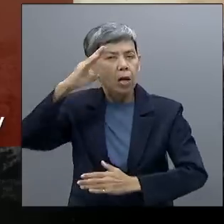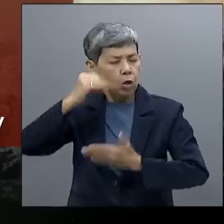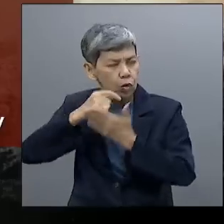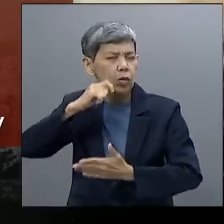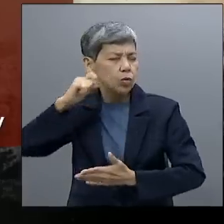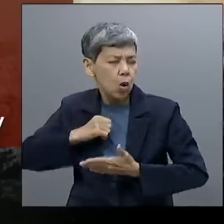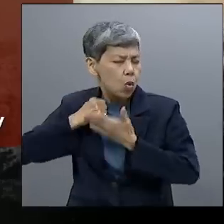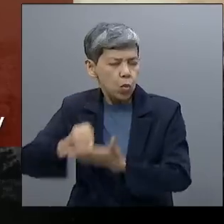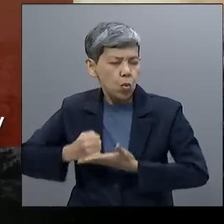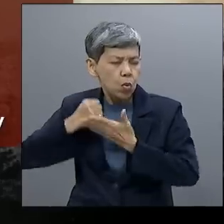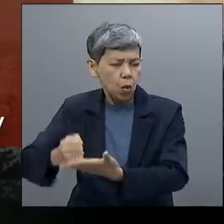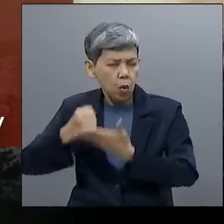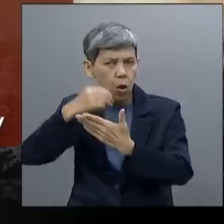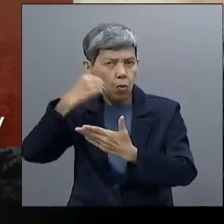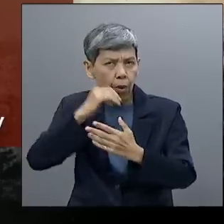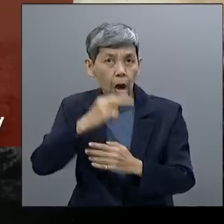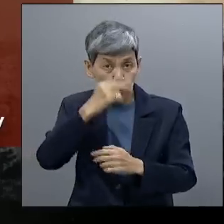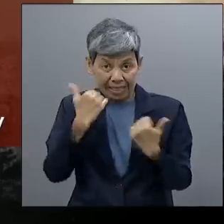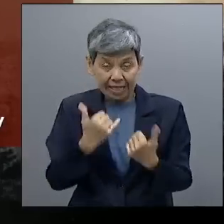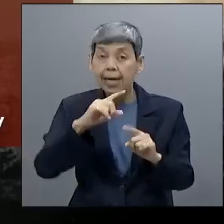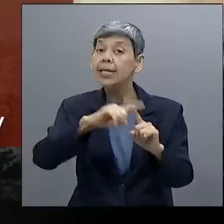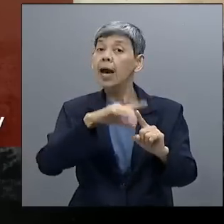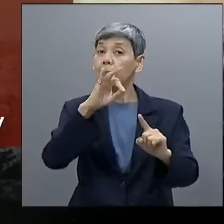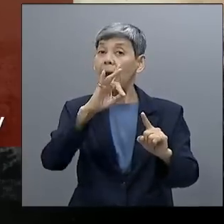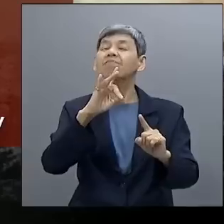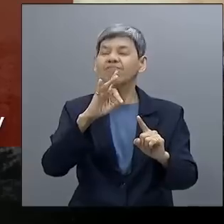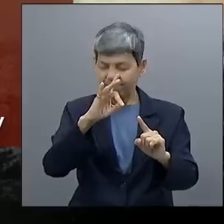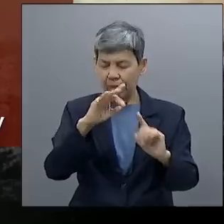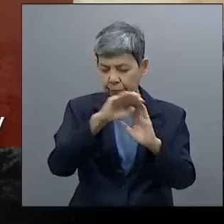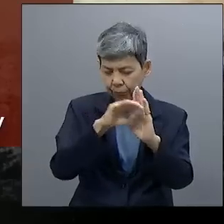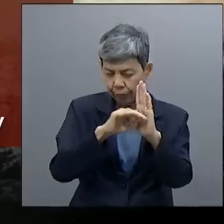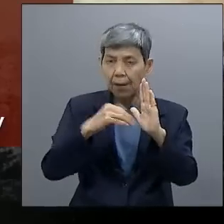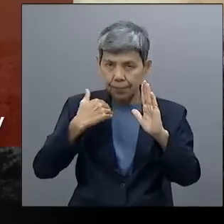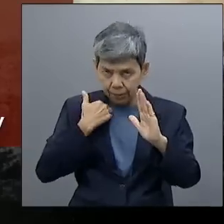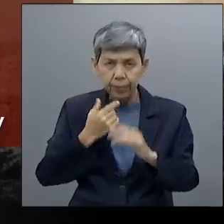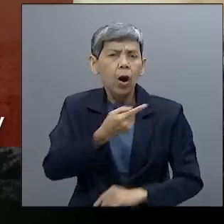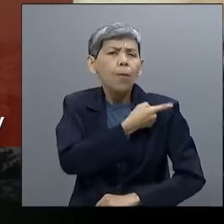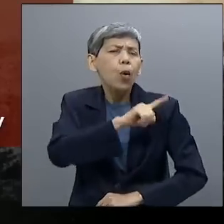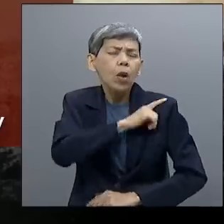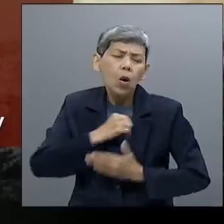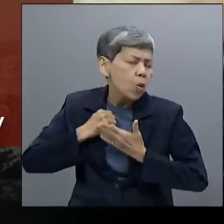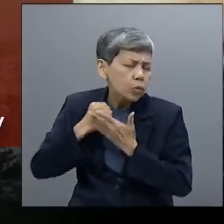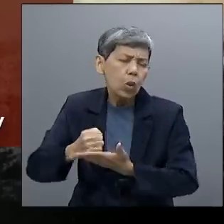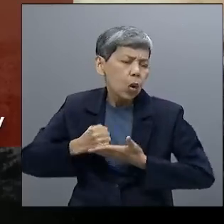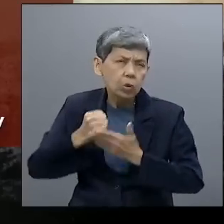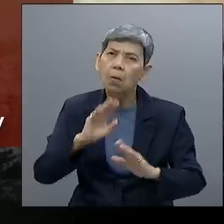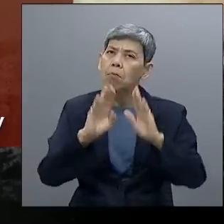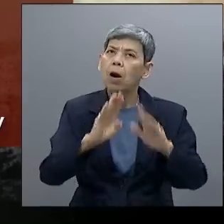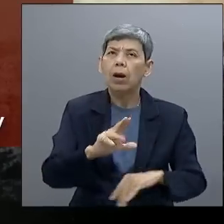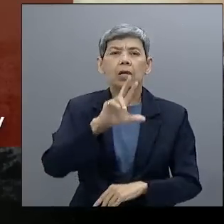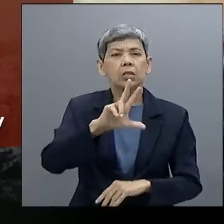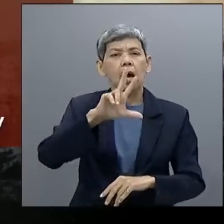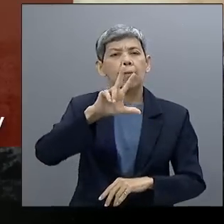ยูเครนมากที่สุดข้อมูลจนถึงเดือนสิงหาคมที่ผ่านมาระบุว่าโปแลนด์ให้ความช่วยเหลือคิดเป็นมูลค่าประมาณ